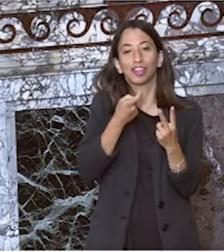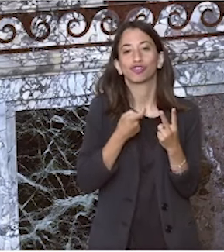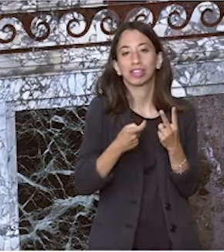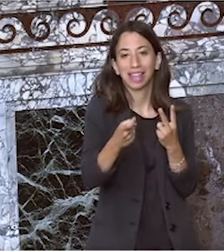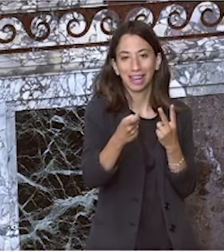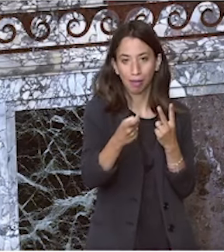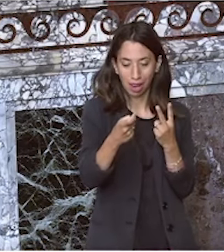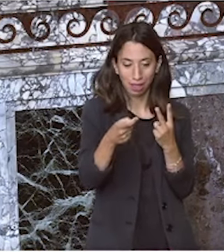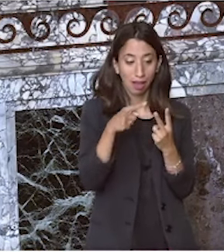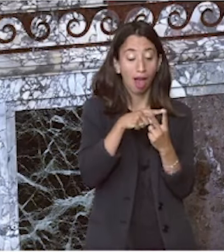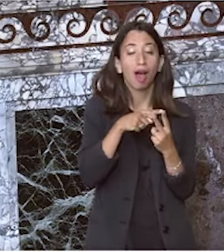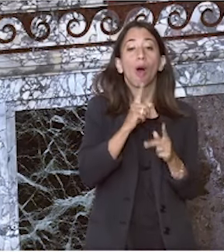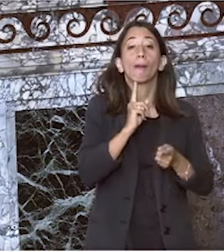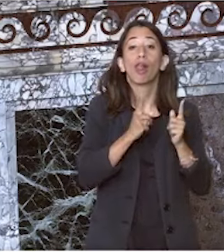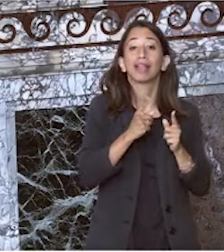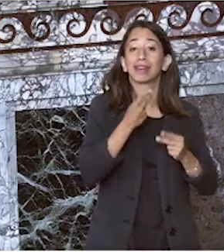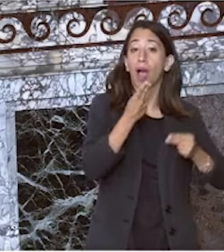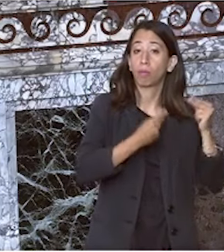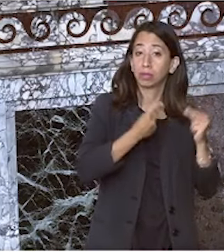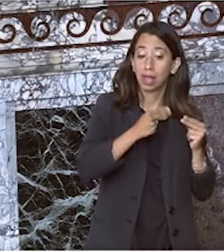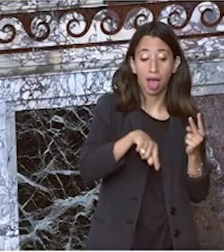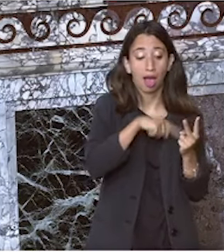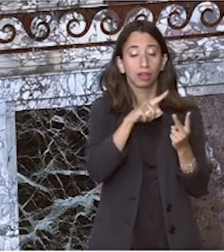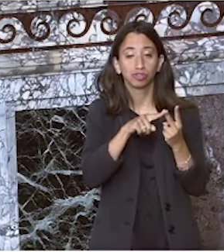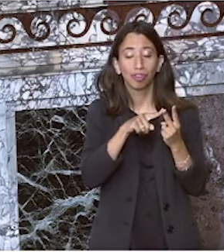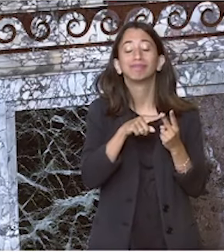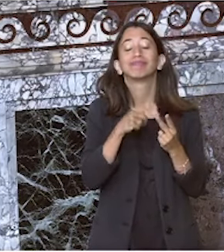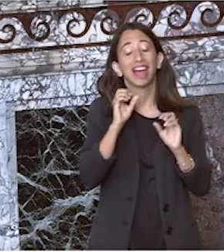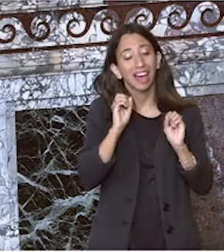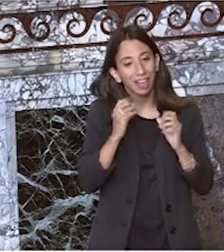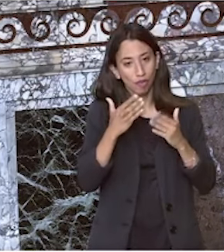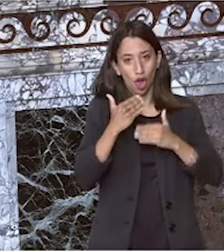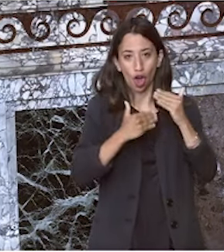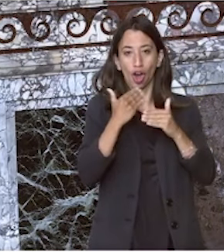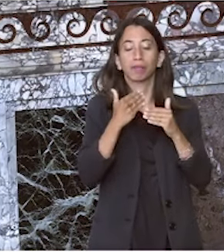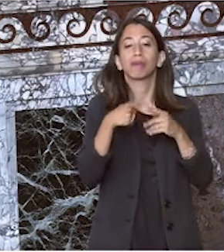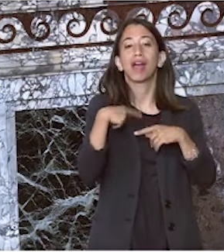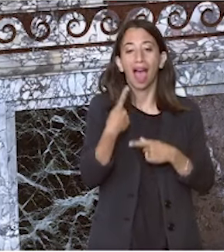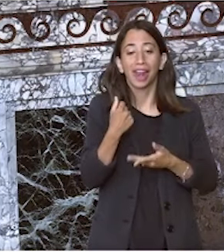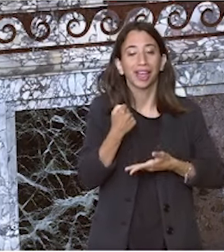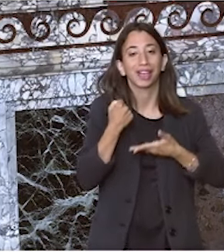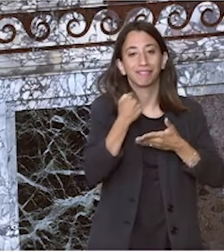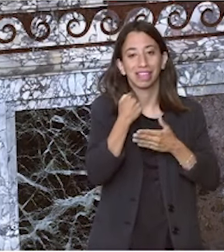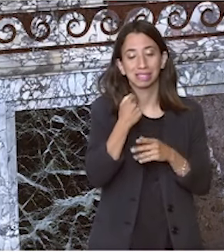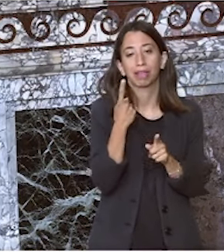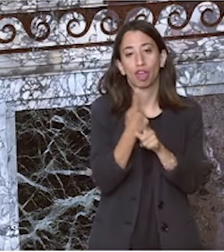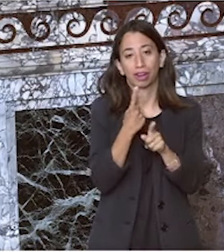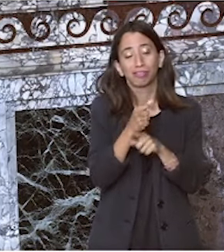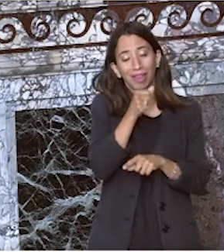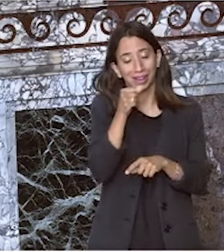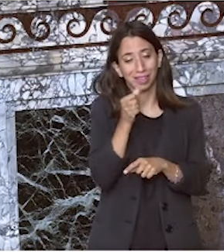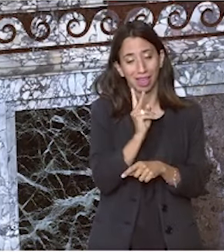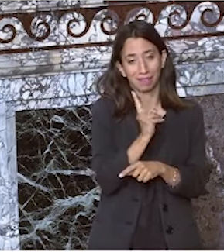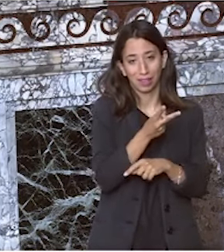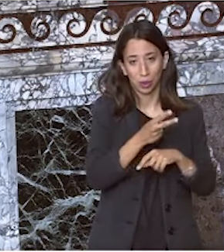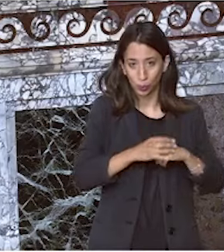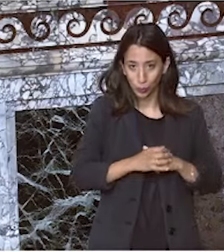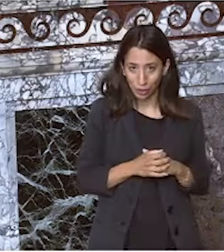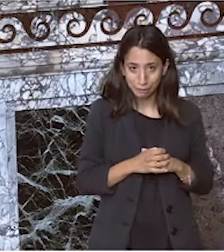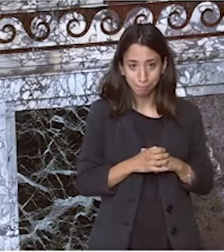bilancio, da un lato, e le riforme e gli investimenti necessari per lo sviluppo, dall'altro lato. Gli effetti del